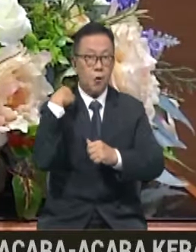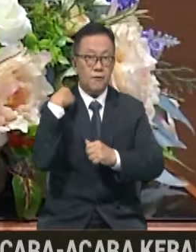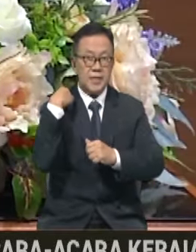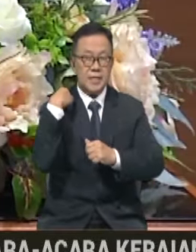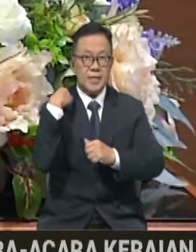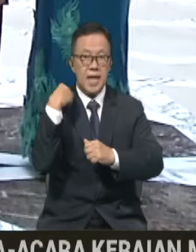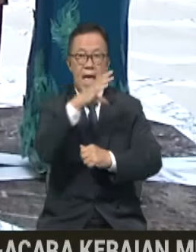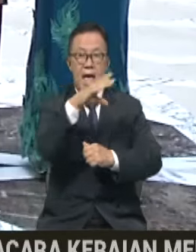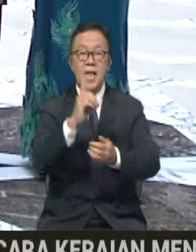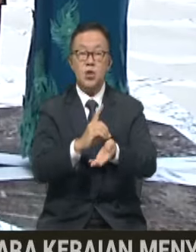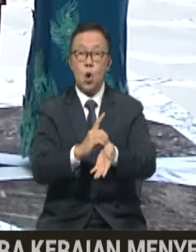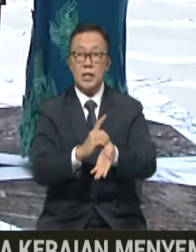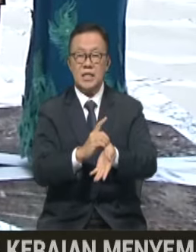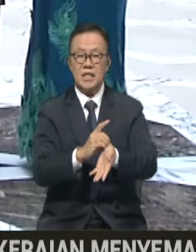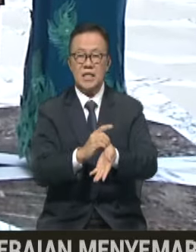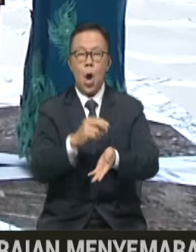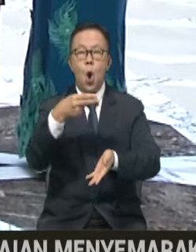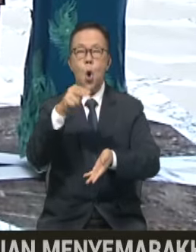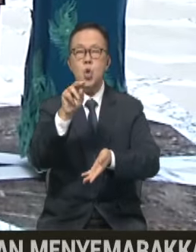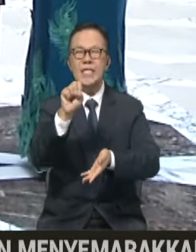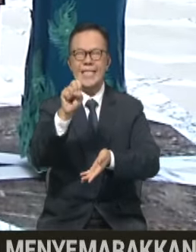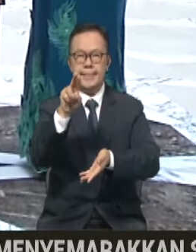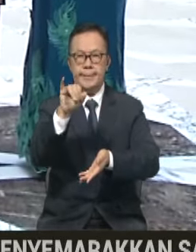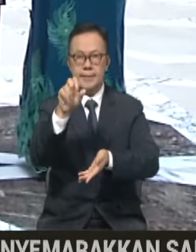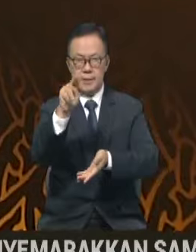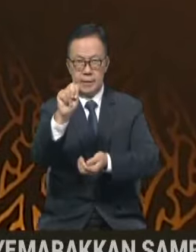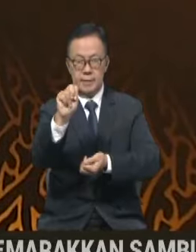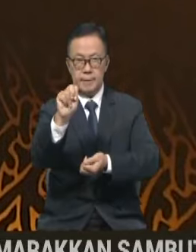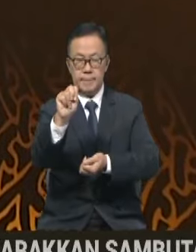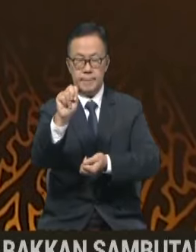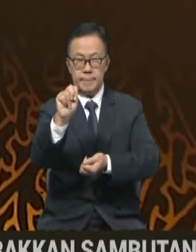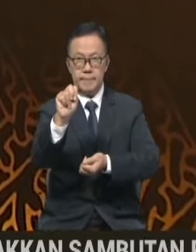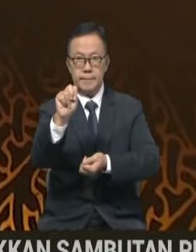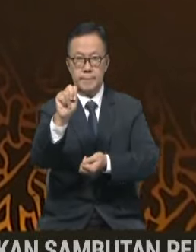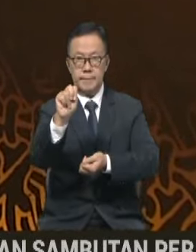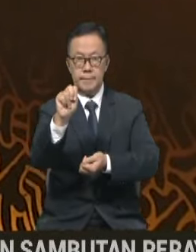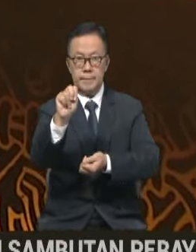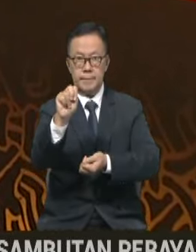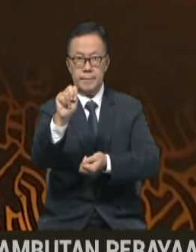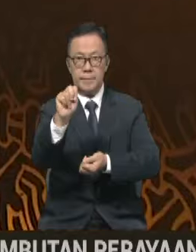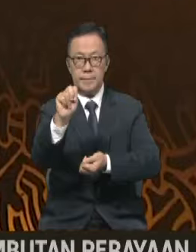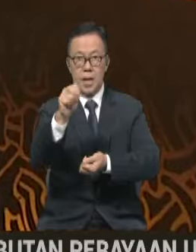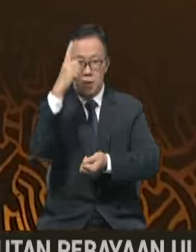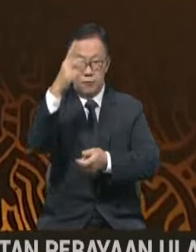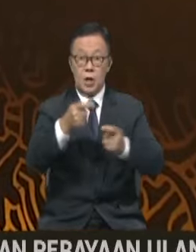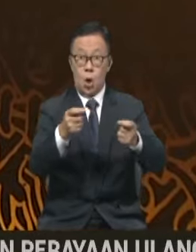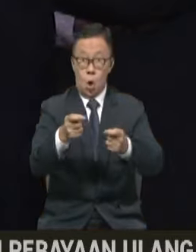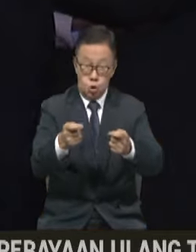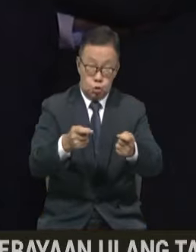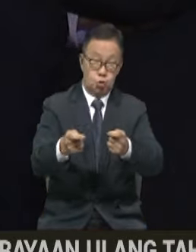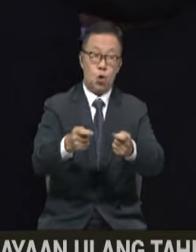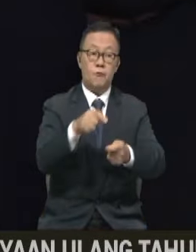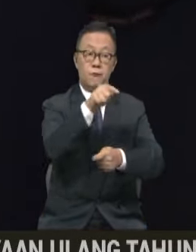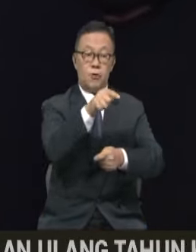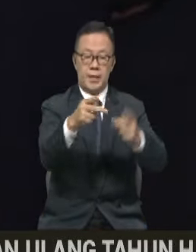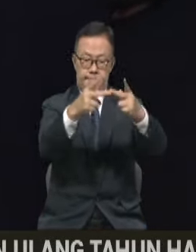Menteri dan Dr. Haji Awang Muhammad Hussein bin Pihin Penyurat Haji Awang Ahmad, Pengarah Balai Khazanah Islam. Rombongan